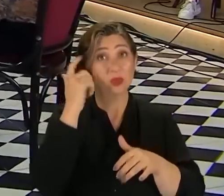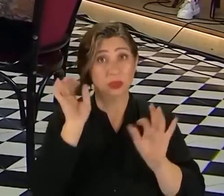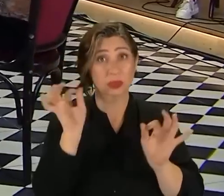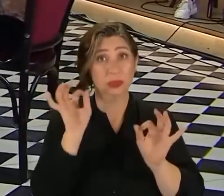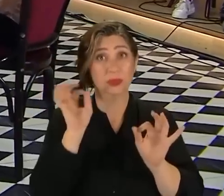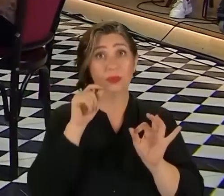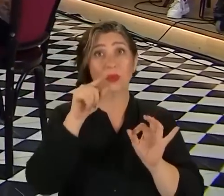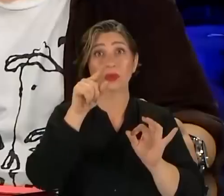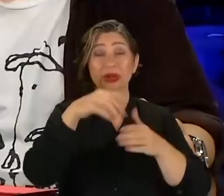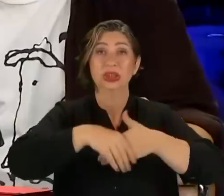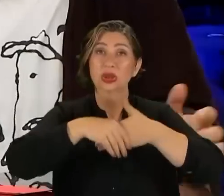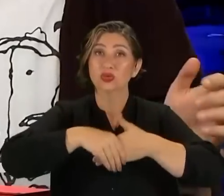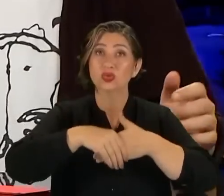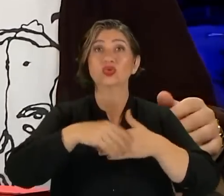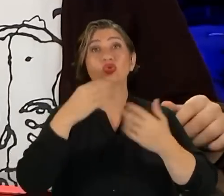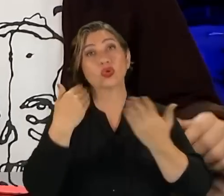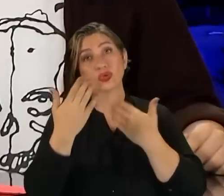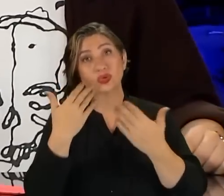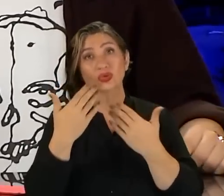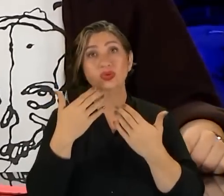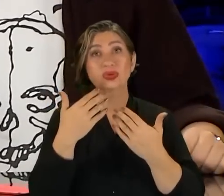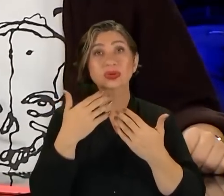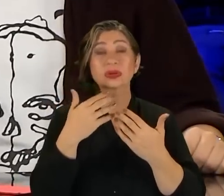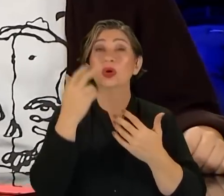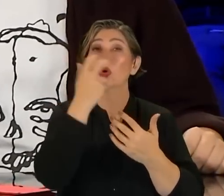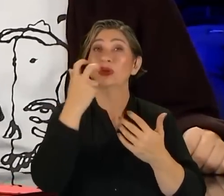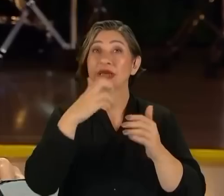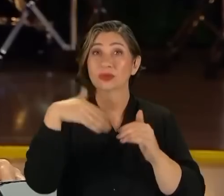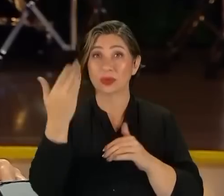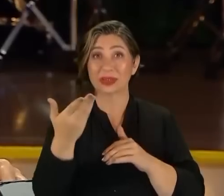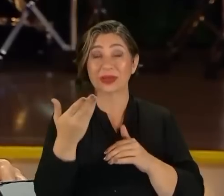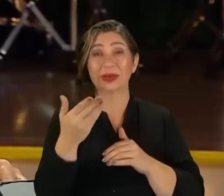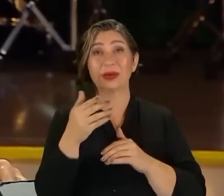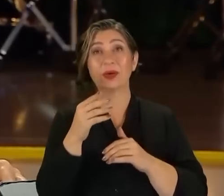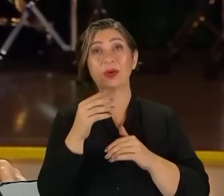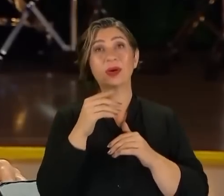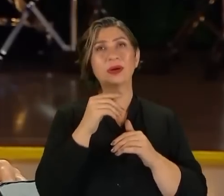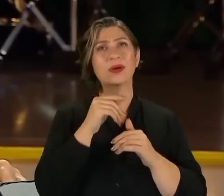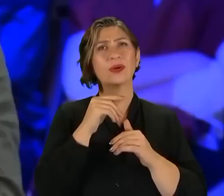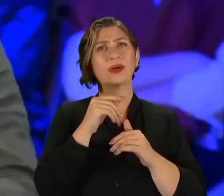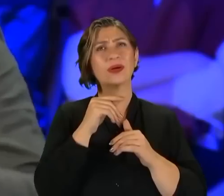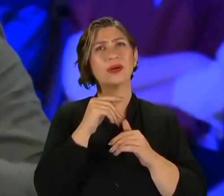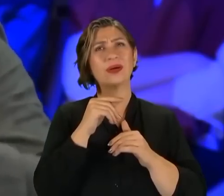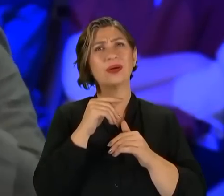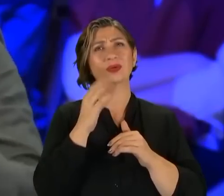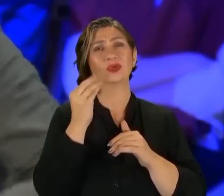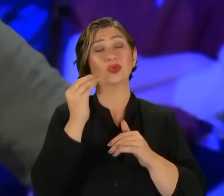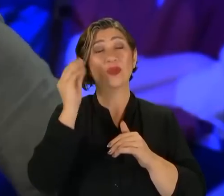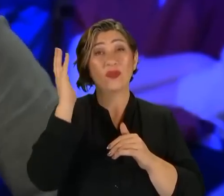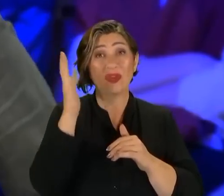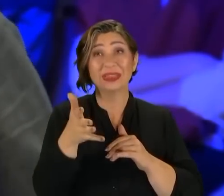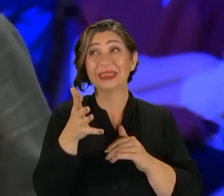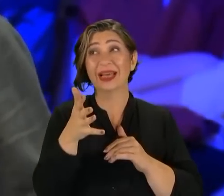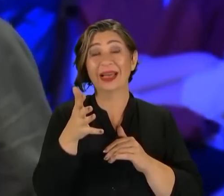Yani onlarla tanışıyorsunuz, görüşüyorsunuz. Konser sonrası. Ya çok fırsat oldu. Aşırı